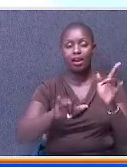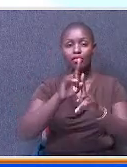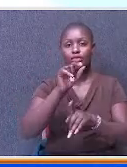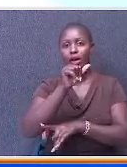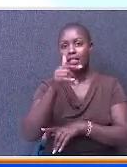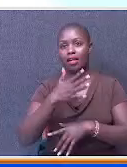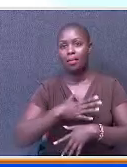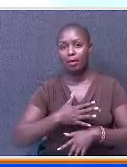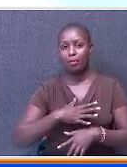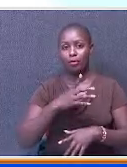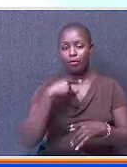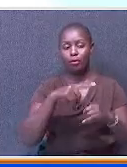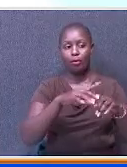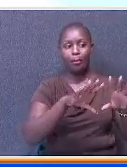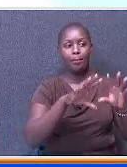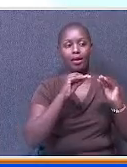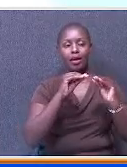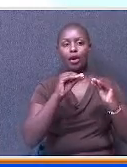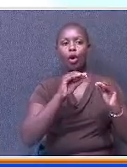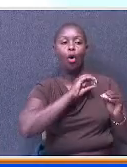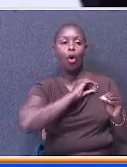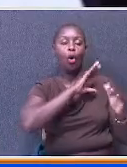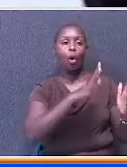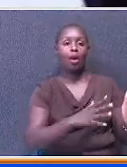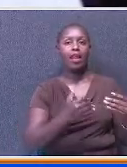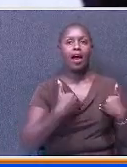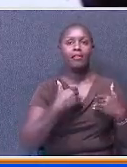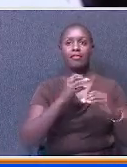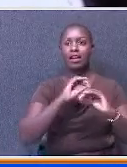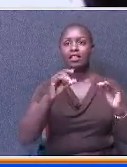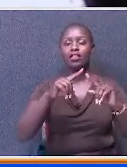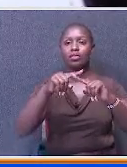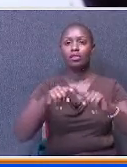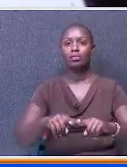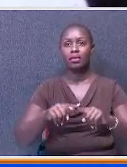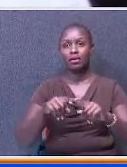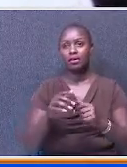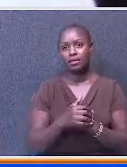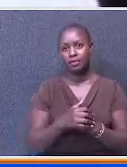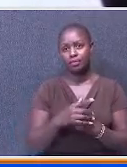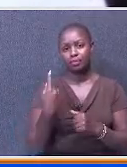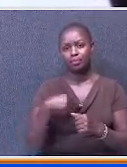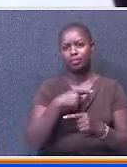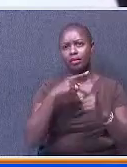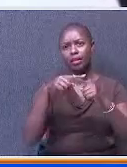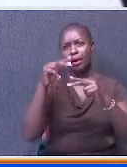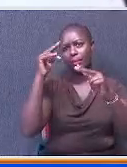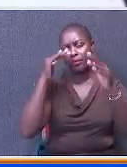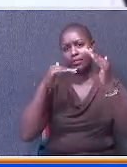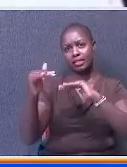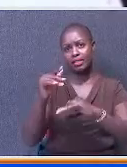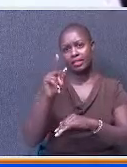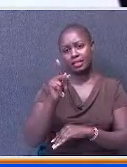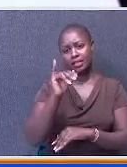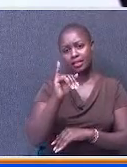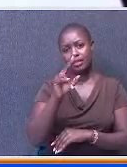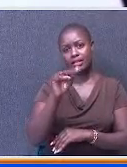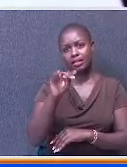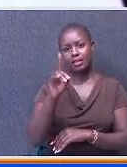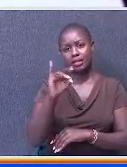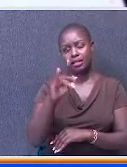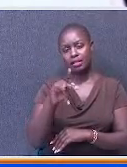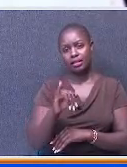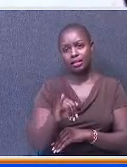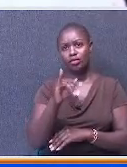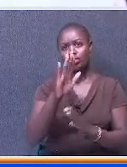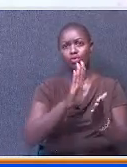hiyo mali wanakaa bila kitu kingine yoyote ya kutegemea. Profesa Mheshimiwa Kindiki, sasa hani munimeisha, wewe ndio